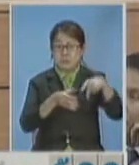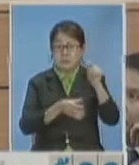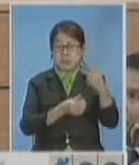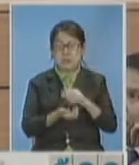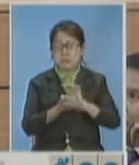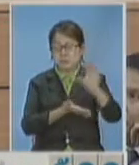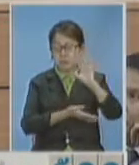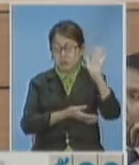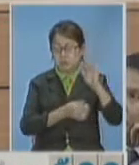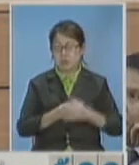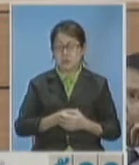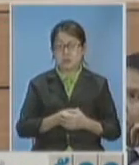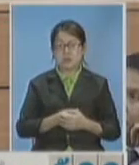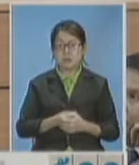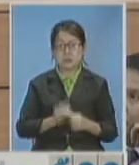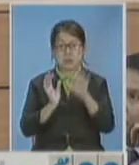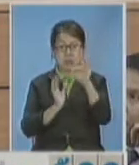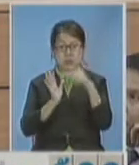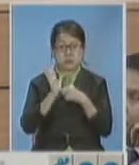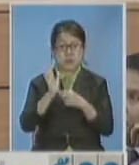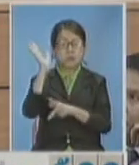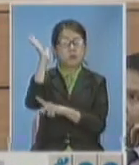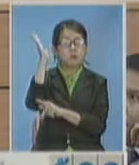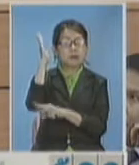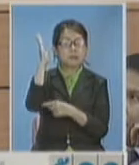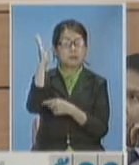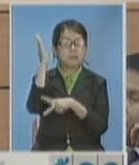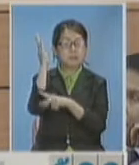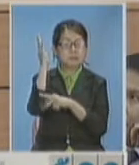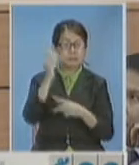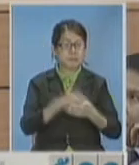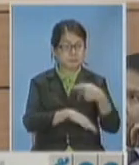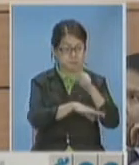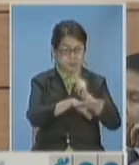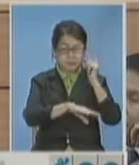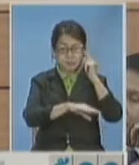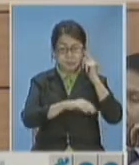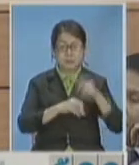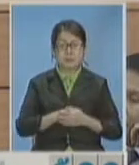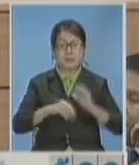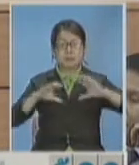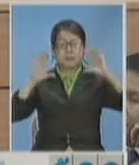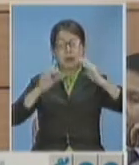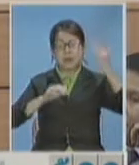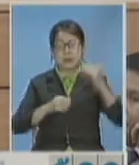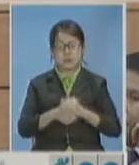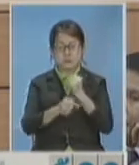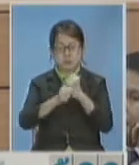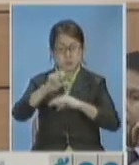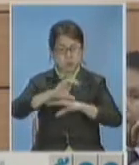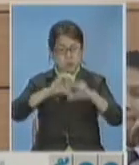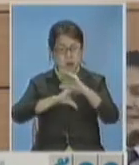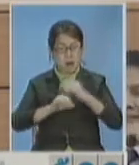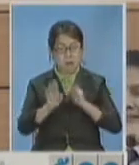นั้นขออนุญาตยกตัวอย่างจังหวัดภูเก็ตท่านประธานครับรัฐบาลที่แล้วมีโครงการที่จะสร้าง